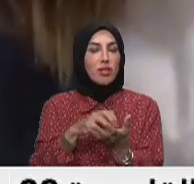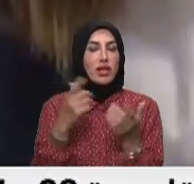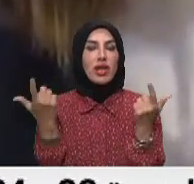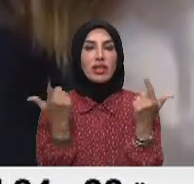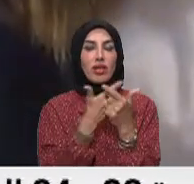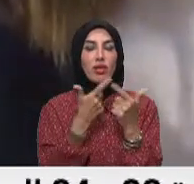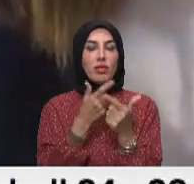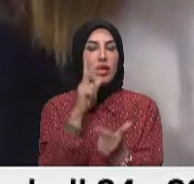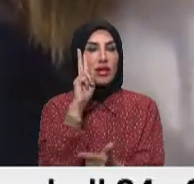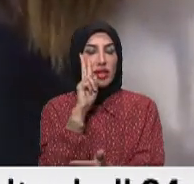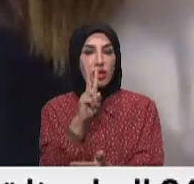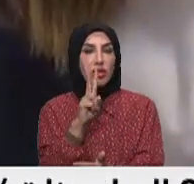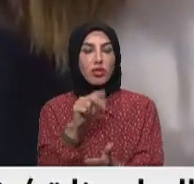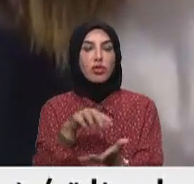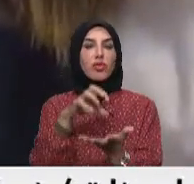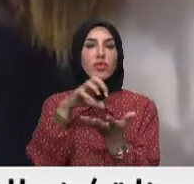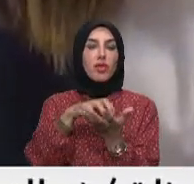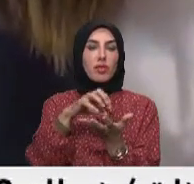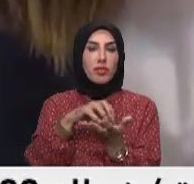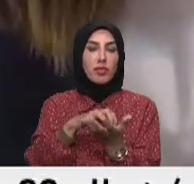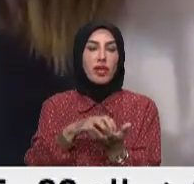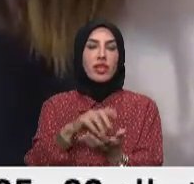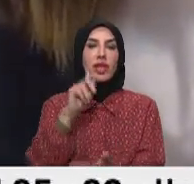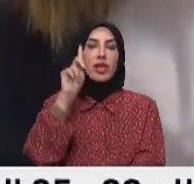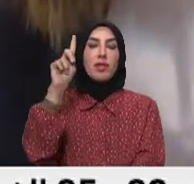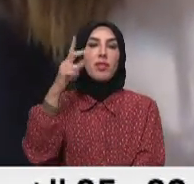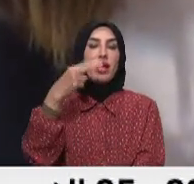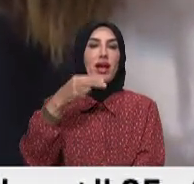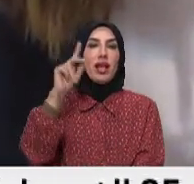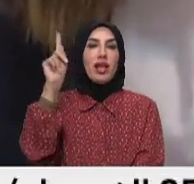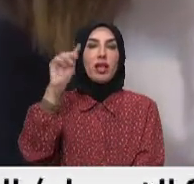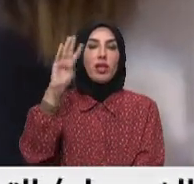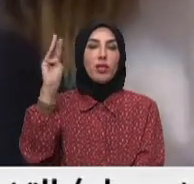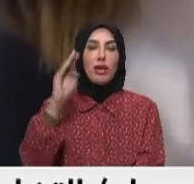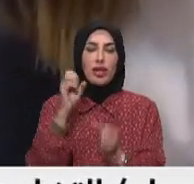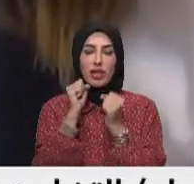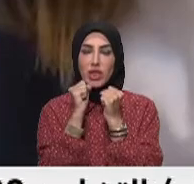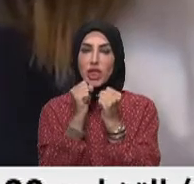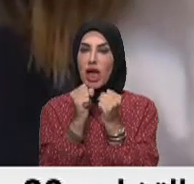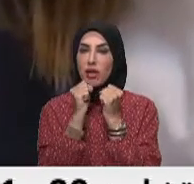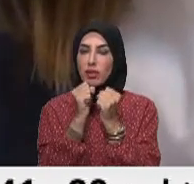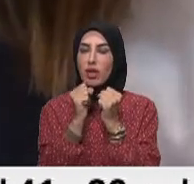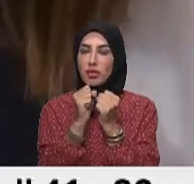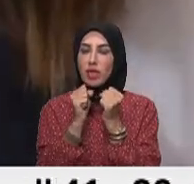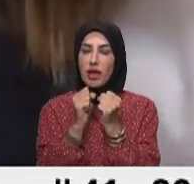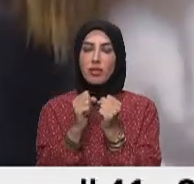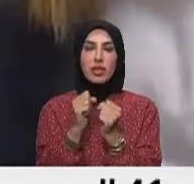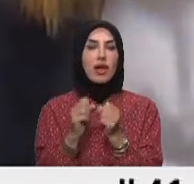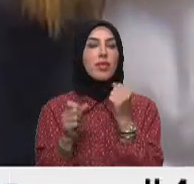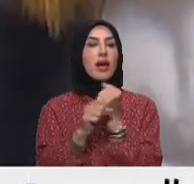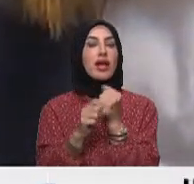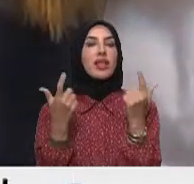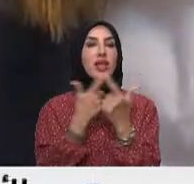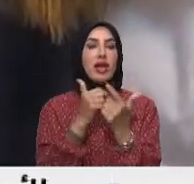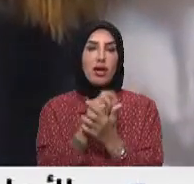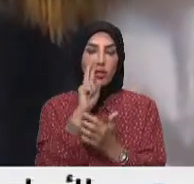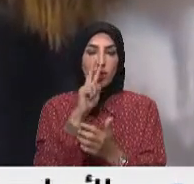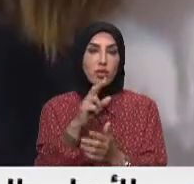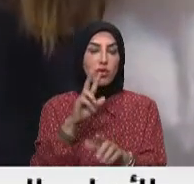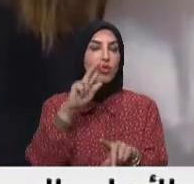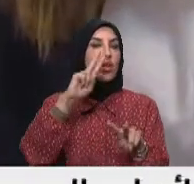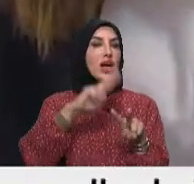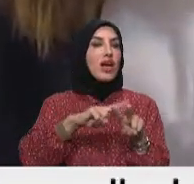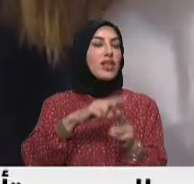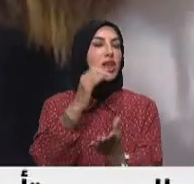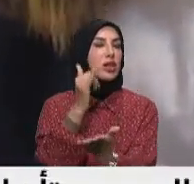نشهدها على بعلبك الهرمل هي المعارك الأكثر عنفا في تاريخ هذه المدينة، وكان قد أشار